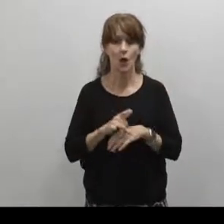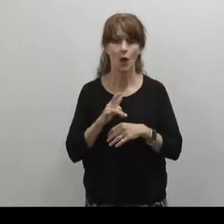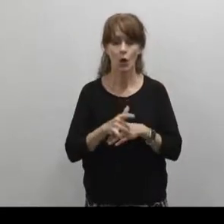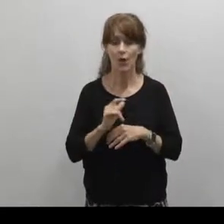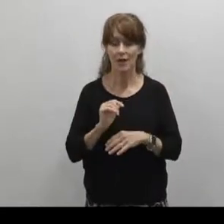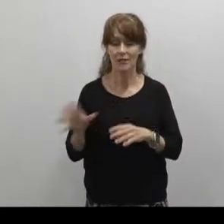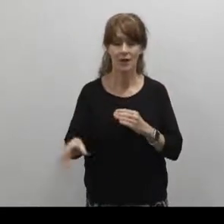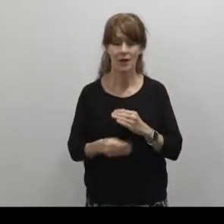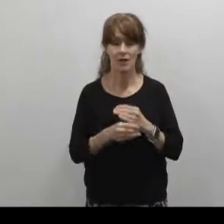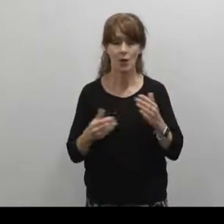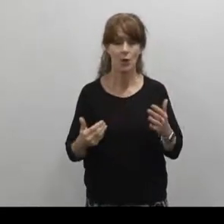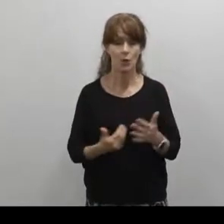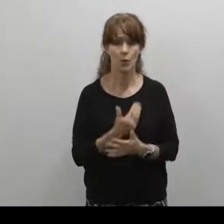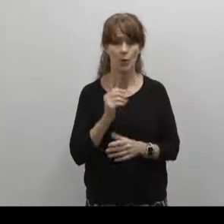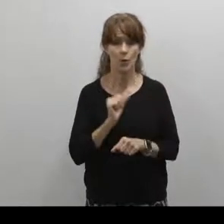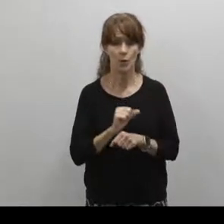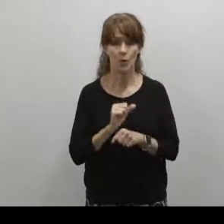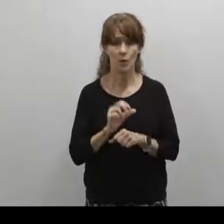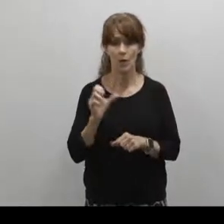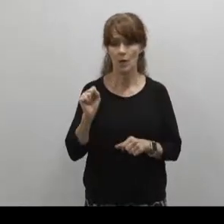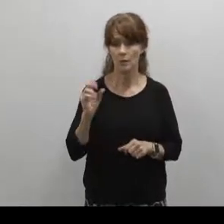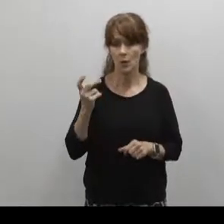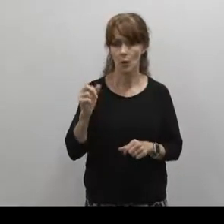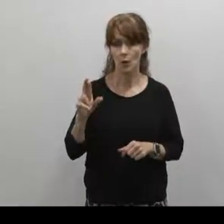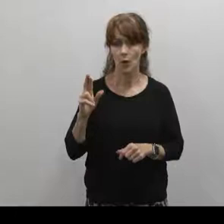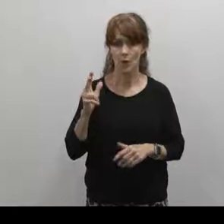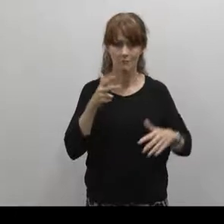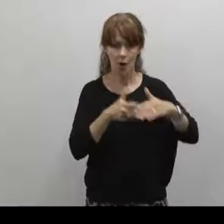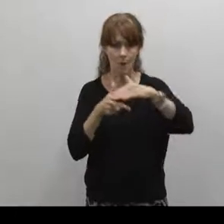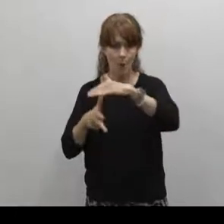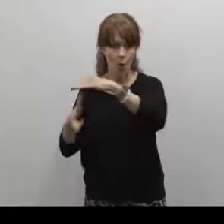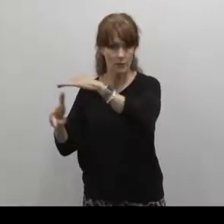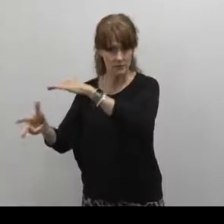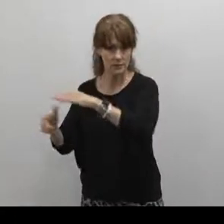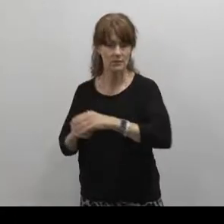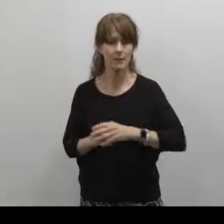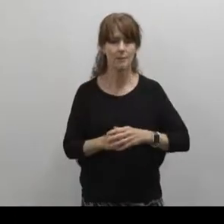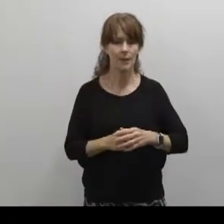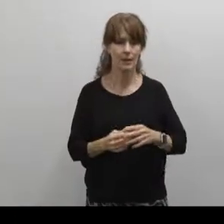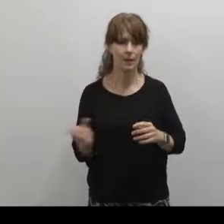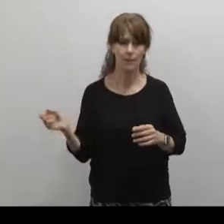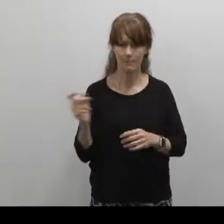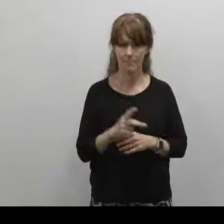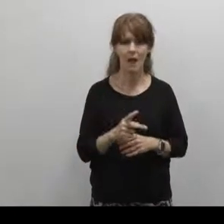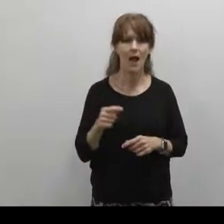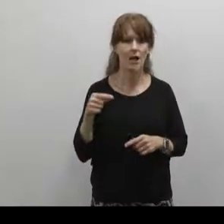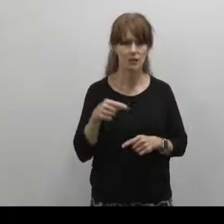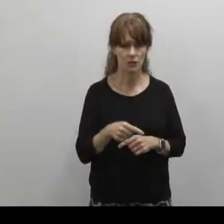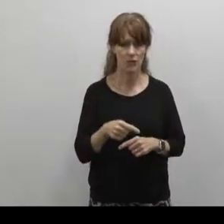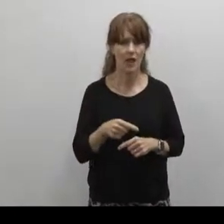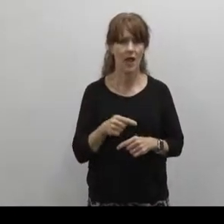đại thư làng vinh bàn nâng cứ dân chọn bằng cao chia